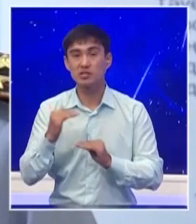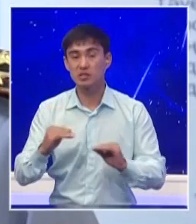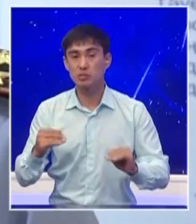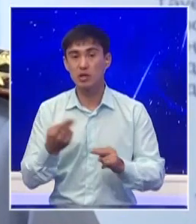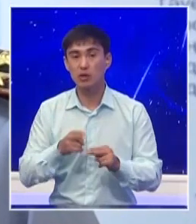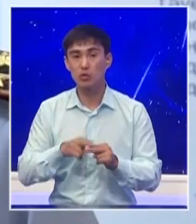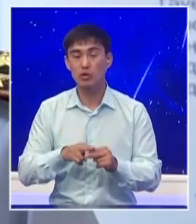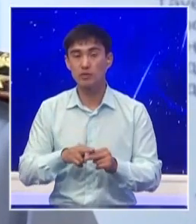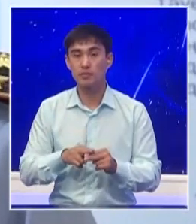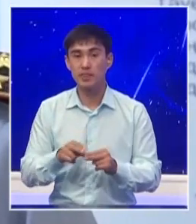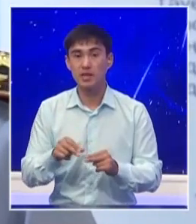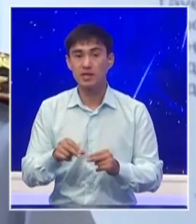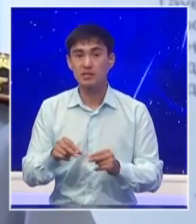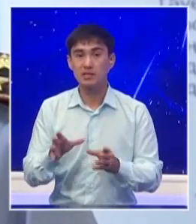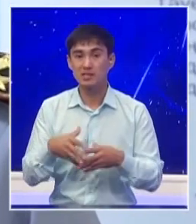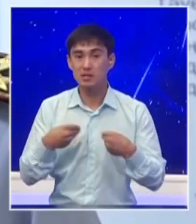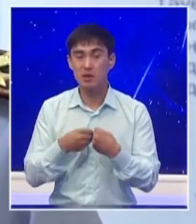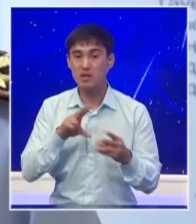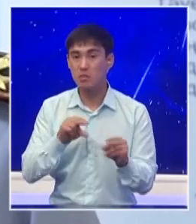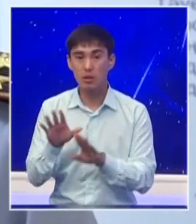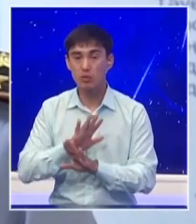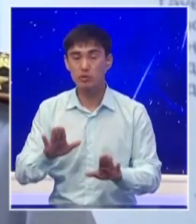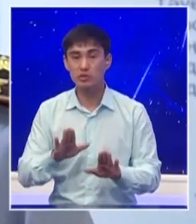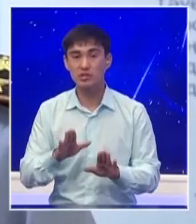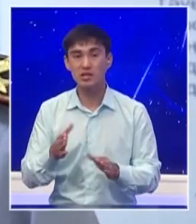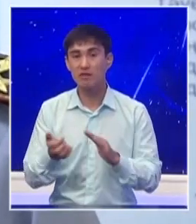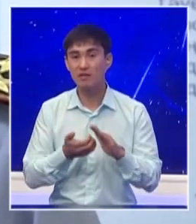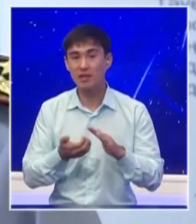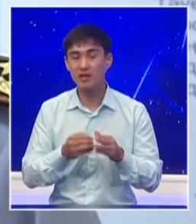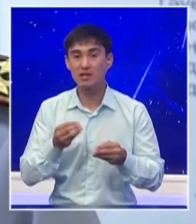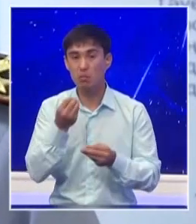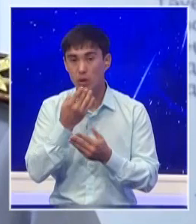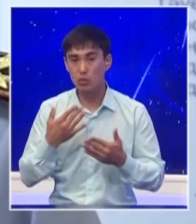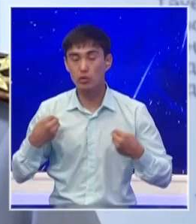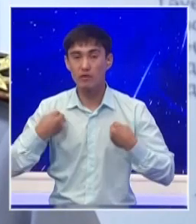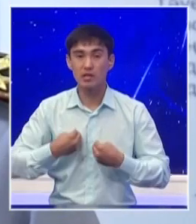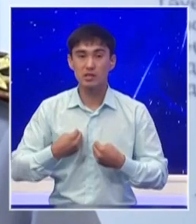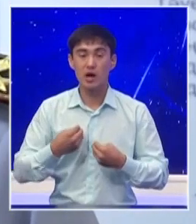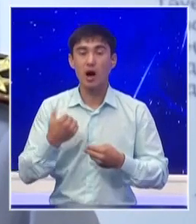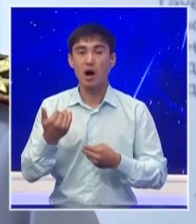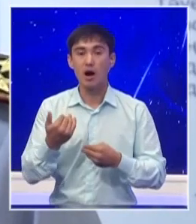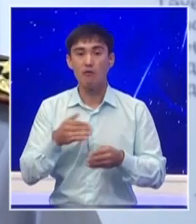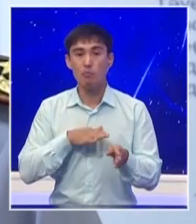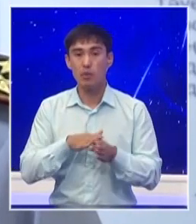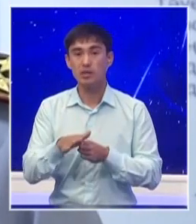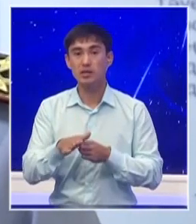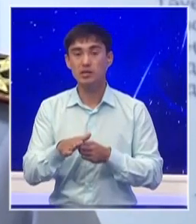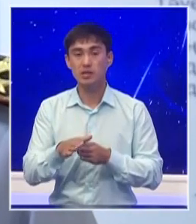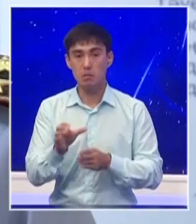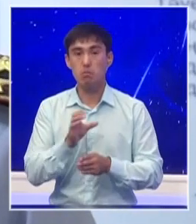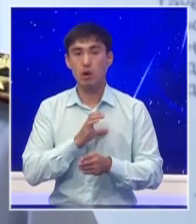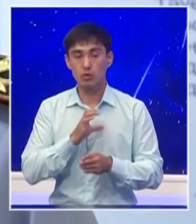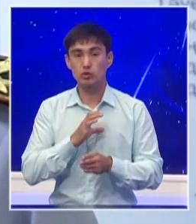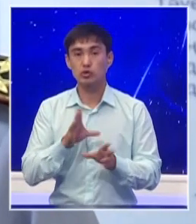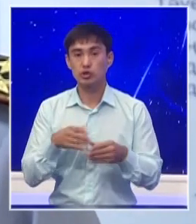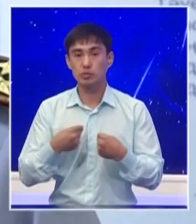которые семья неблагополучна или не хватает где-то продуктов, одежды, а вполне с благополучными